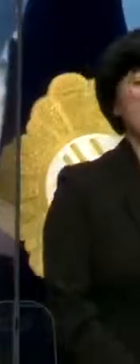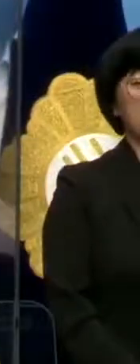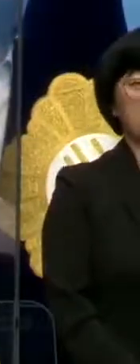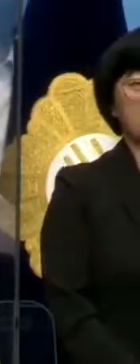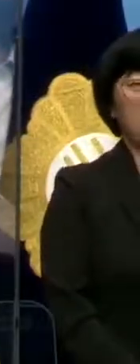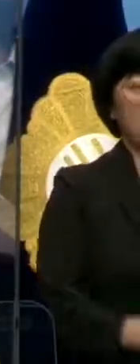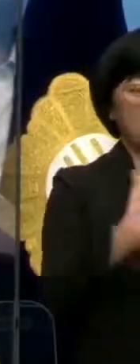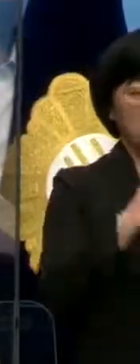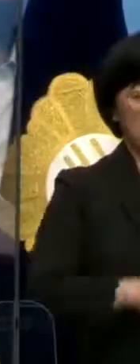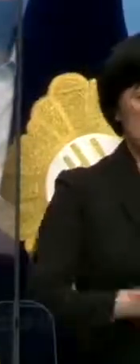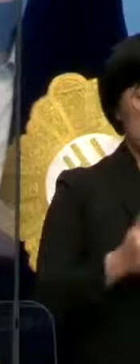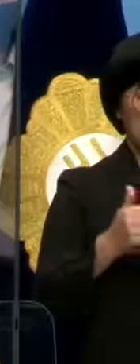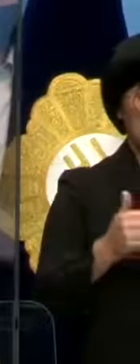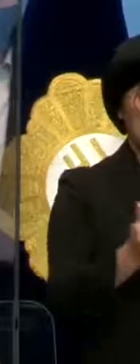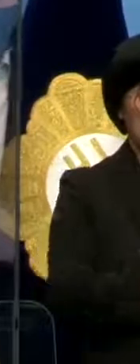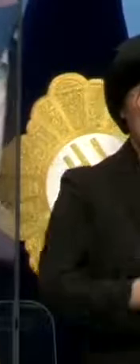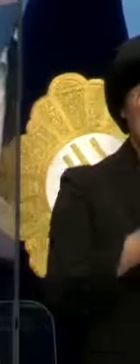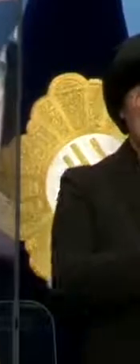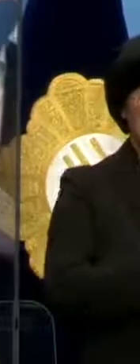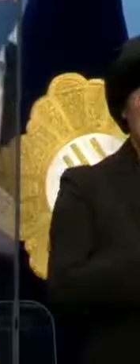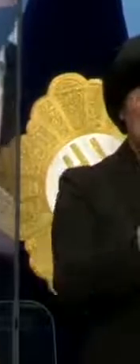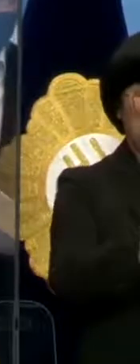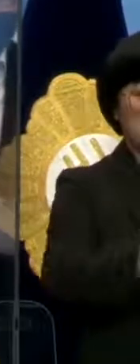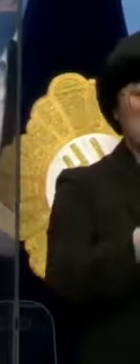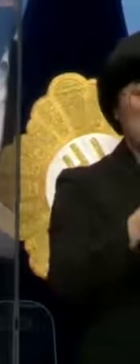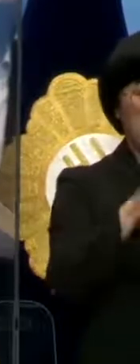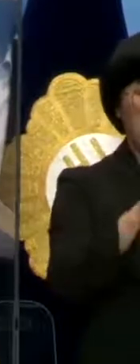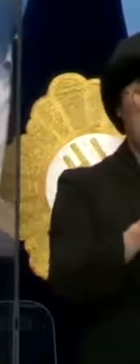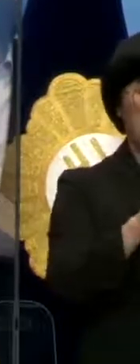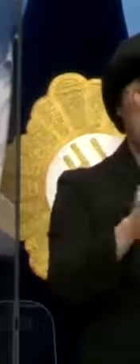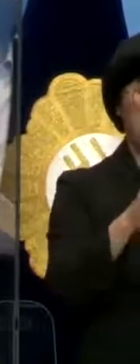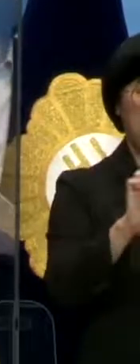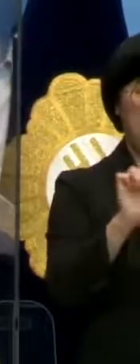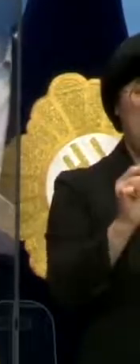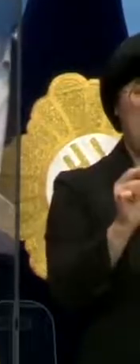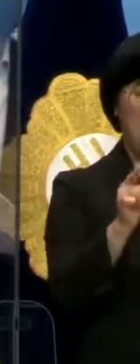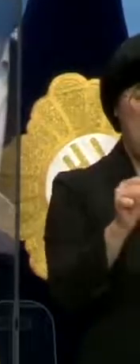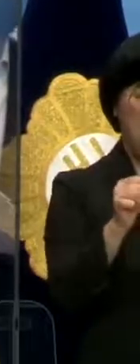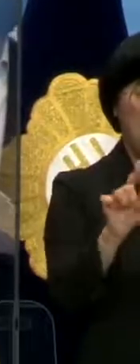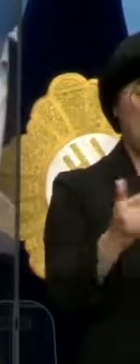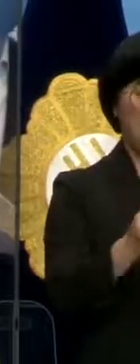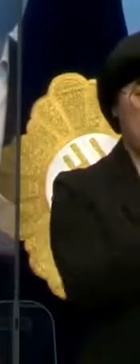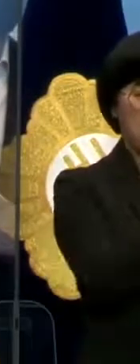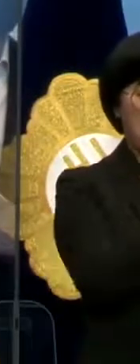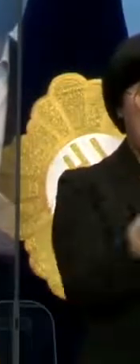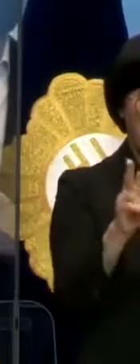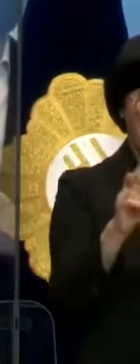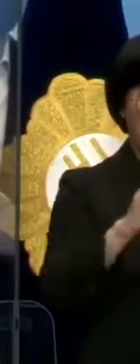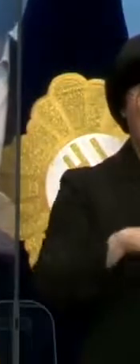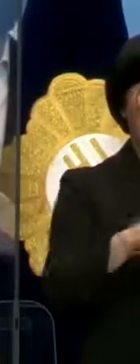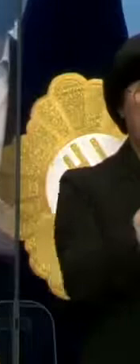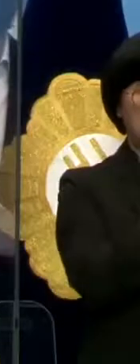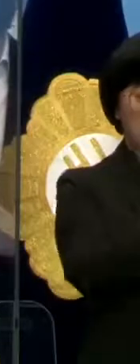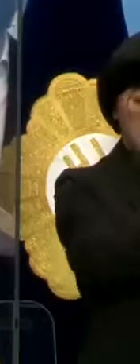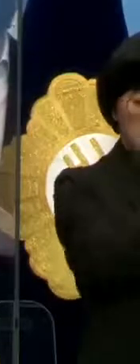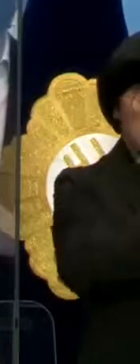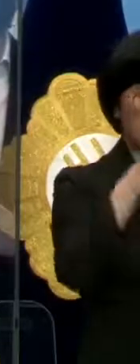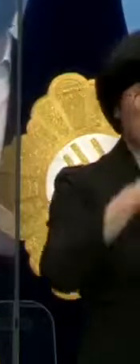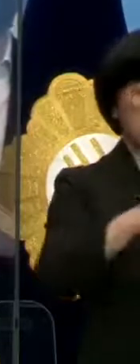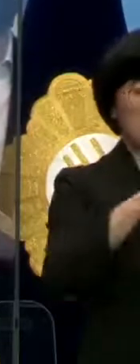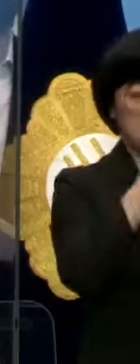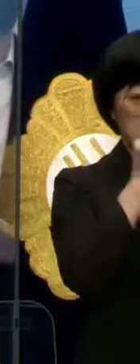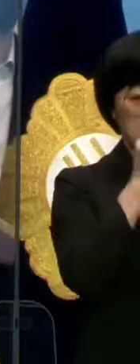예, 보건복지위원회 1소위에 참여하고 있는 강병원 의원입니다. 그 여야 간에 이 법안 관련된 논의를